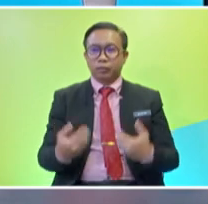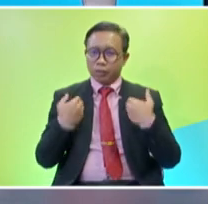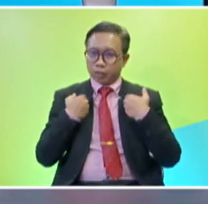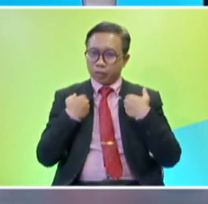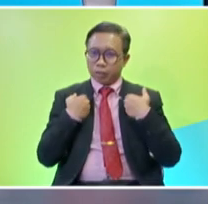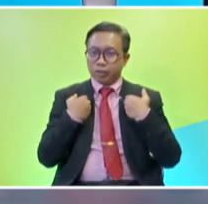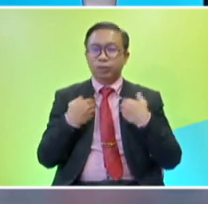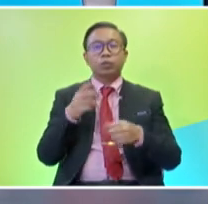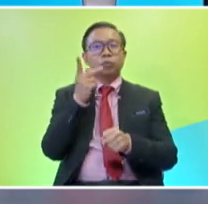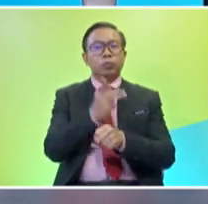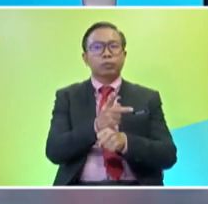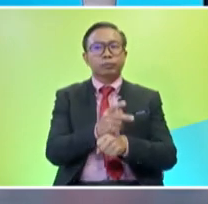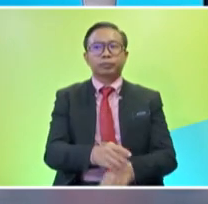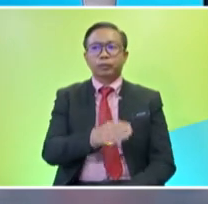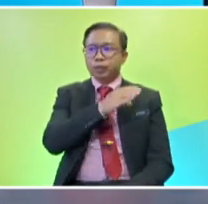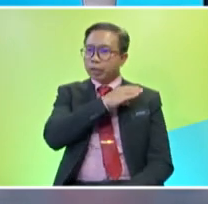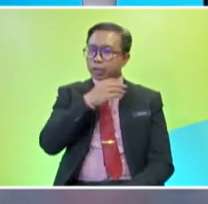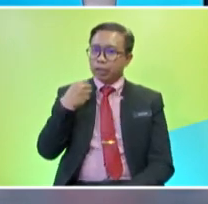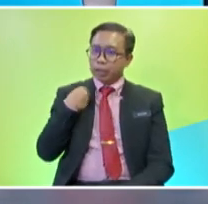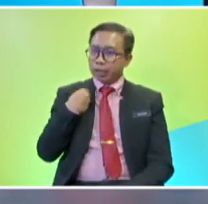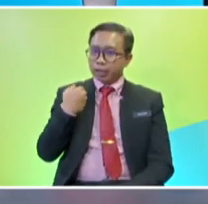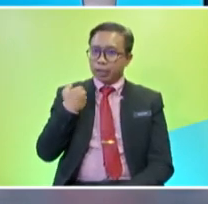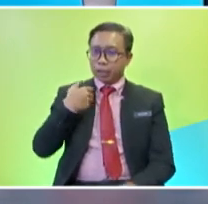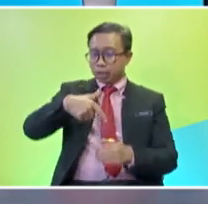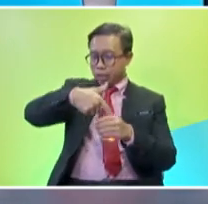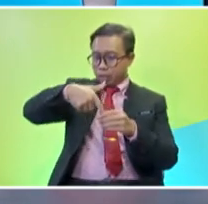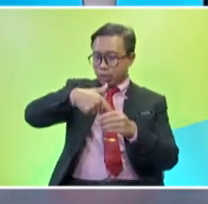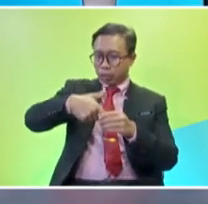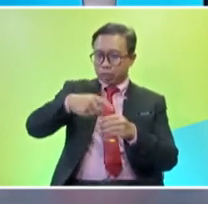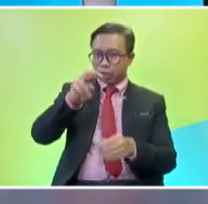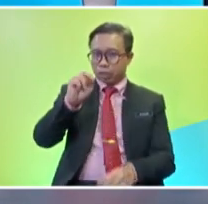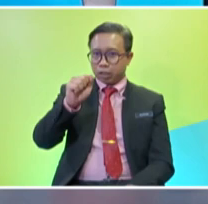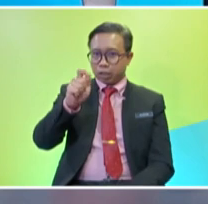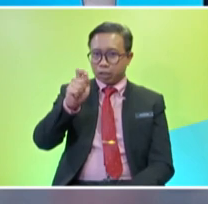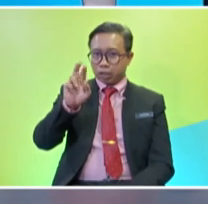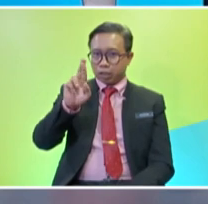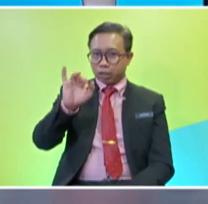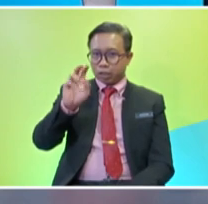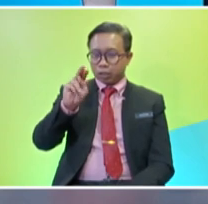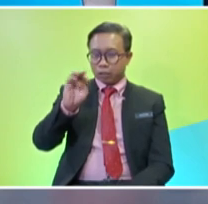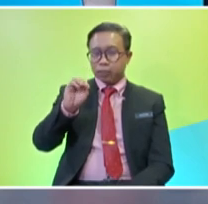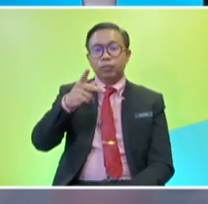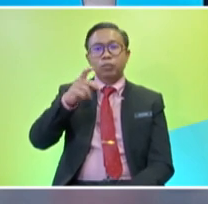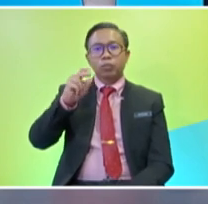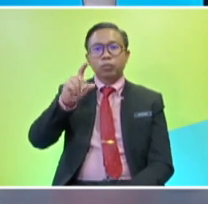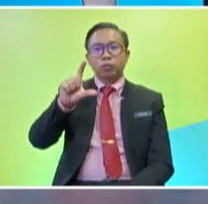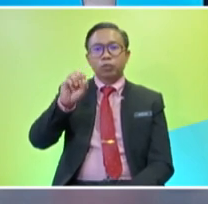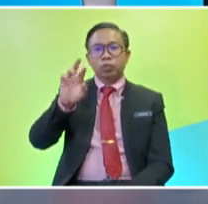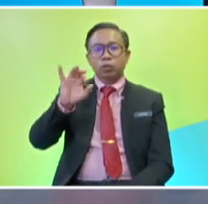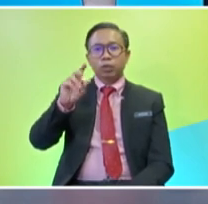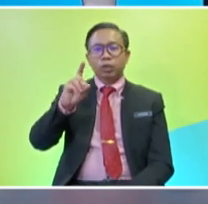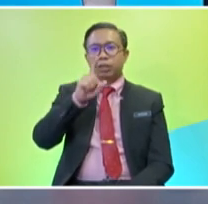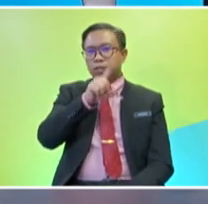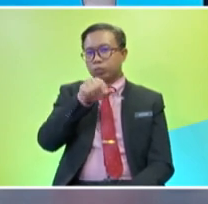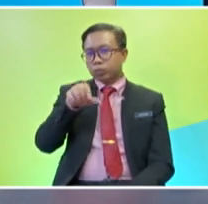Oke dan kita ada Larutan natrium klorida satu pukulan kosong Mal